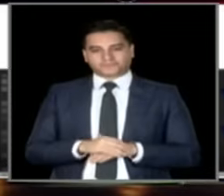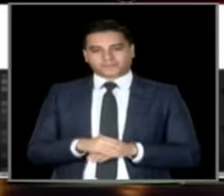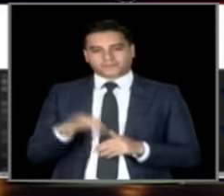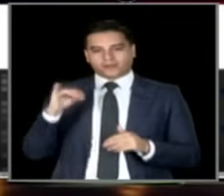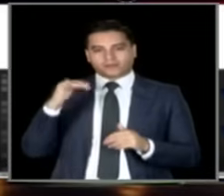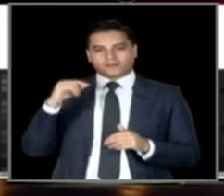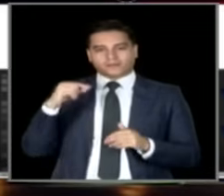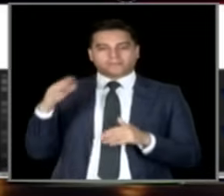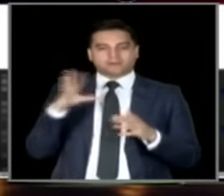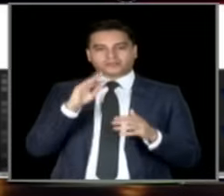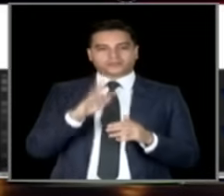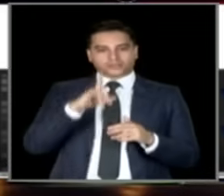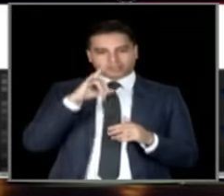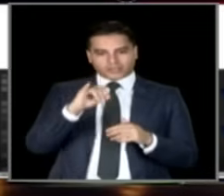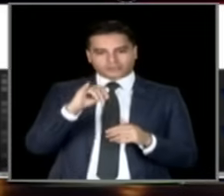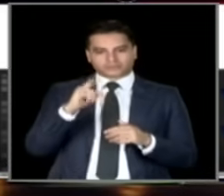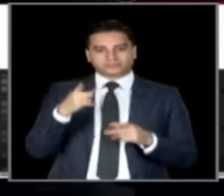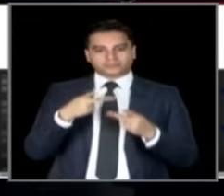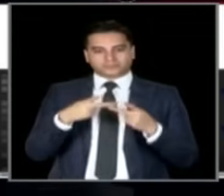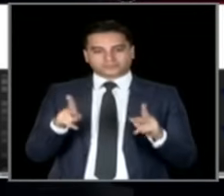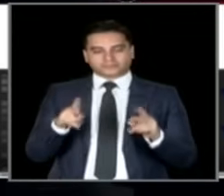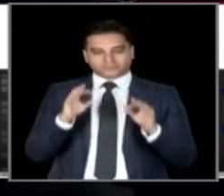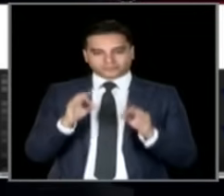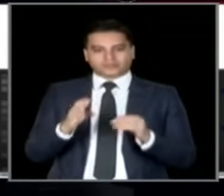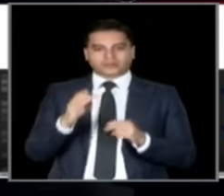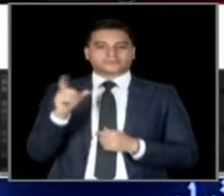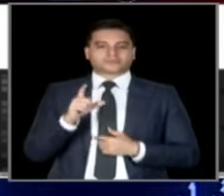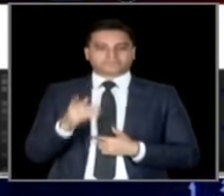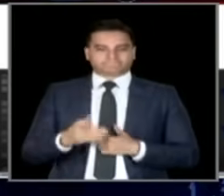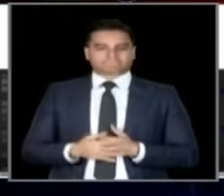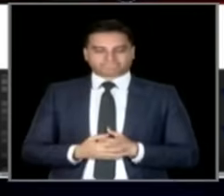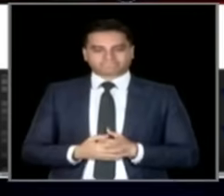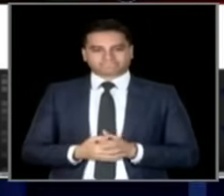محمد هشام، حازم جمال وافق المرة دي. إجابة صحيحة،